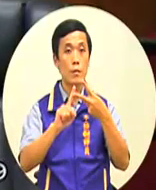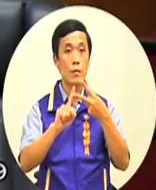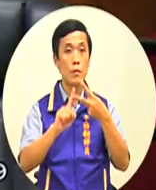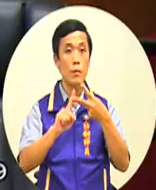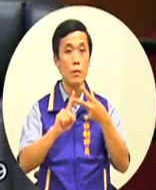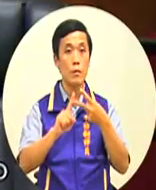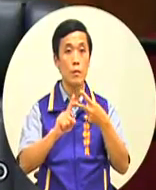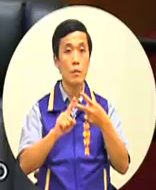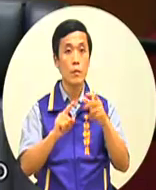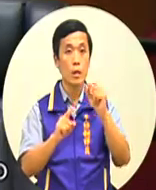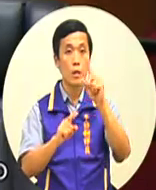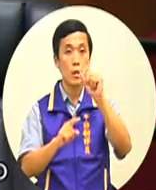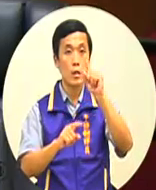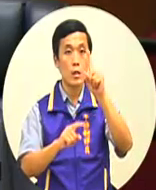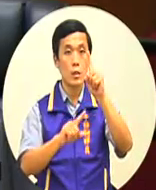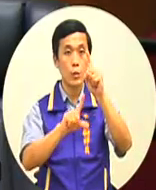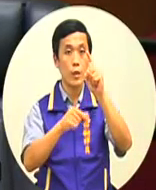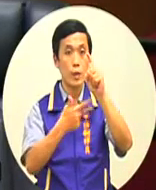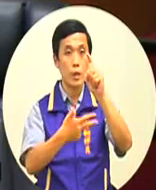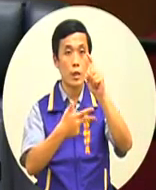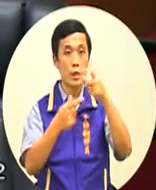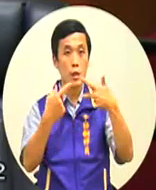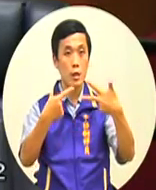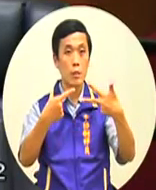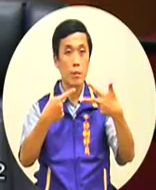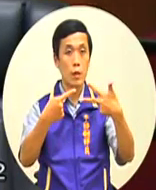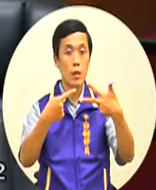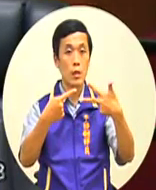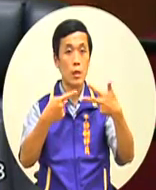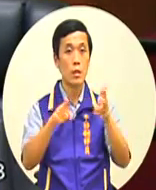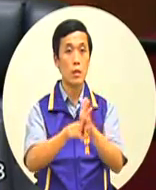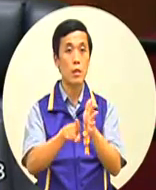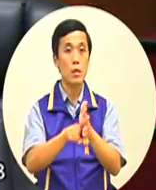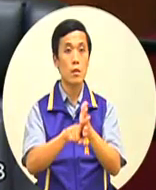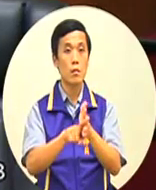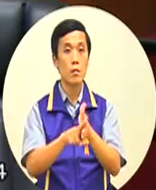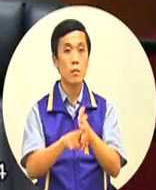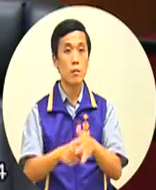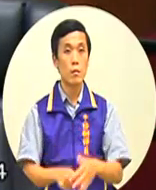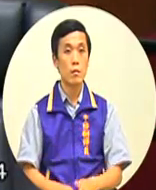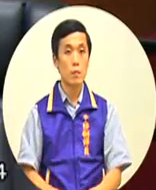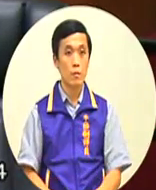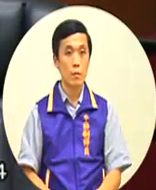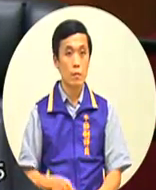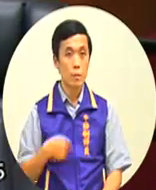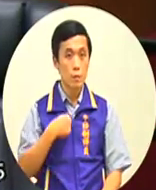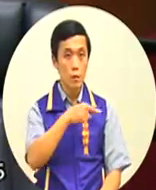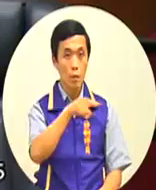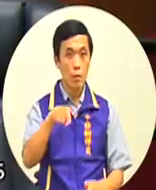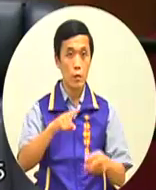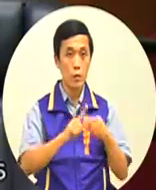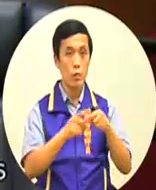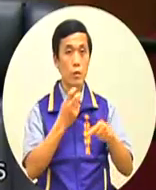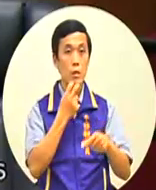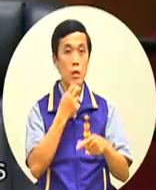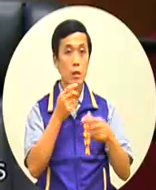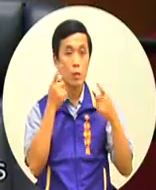在11月7号礼拜一的那一天哈，我们中央原民会